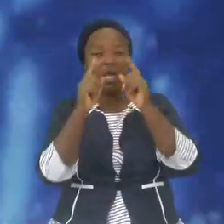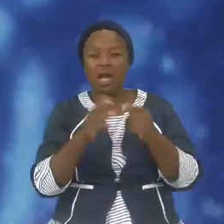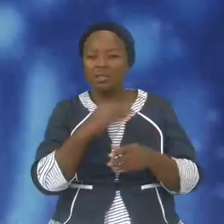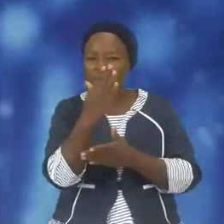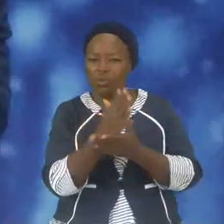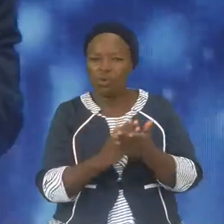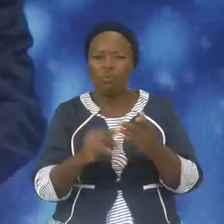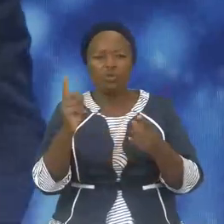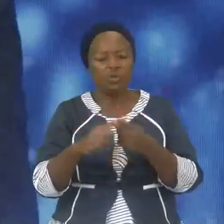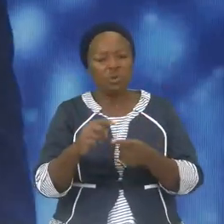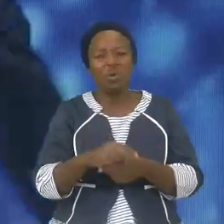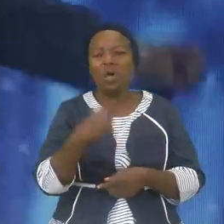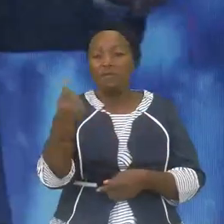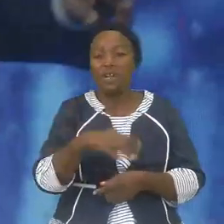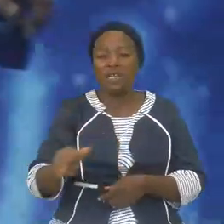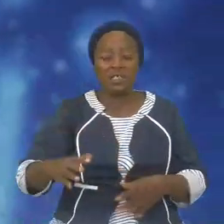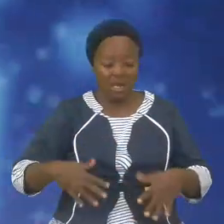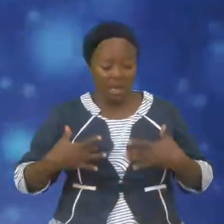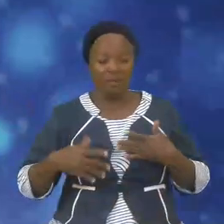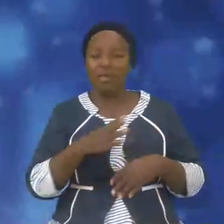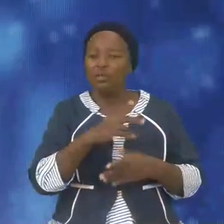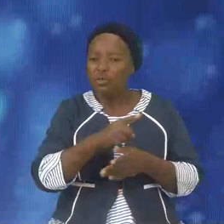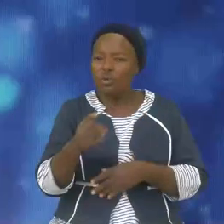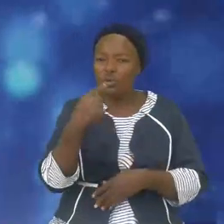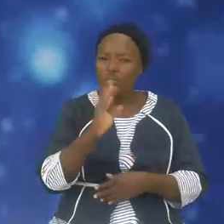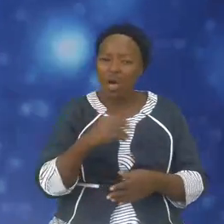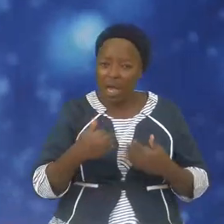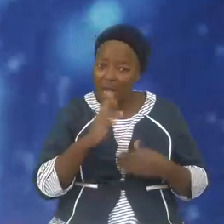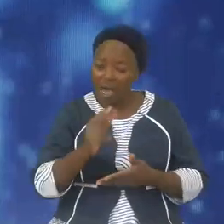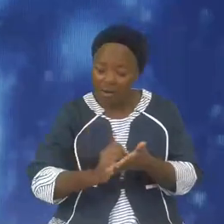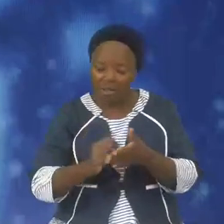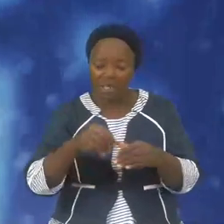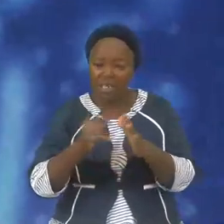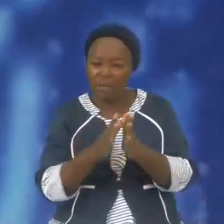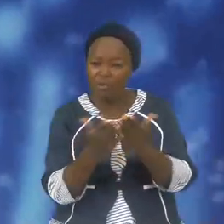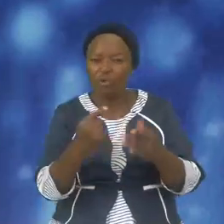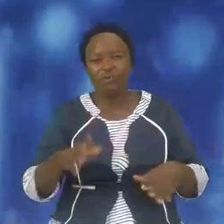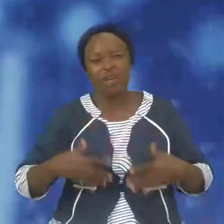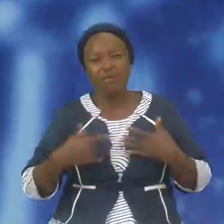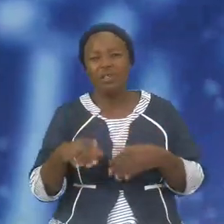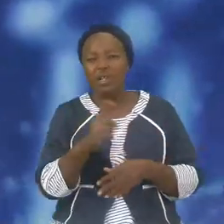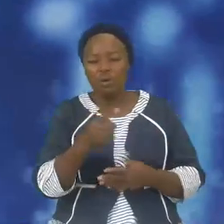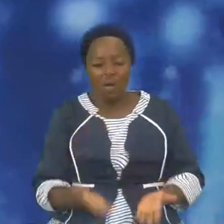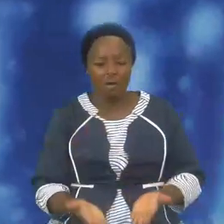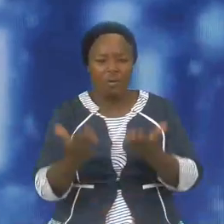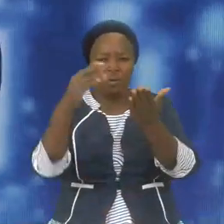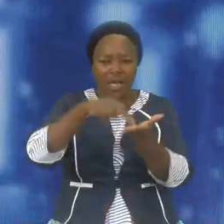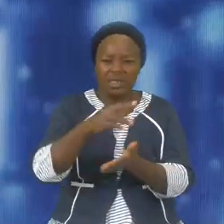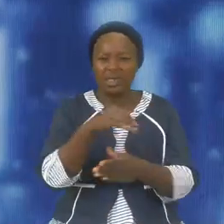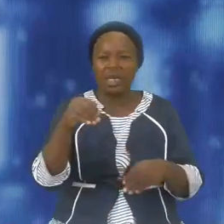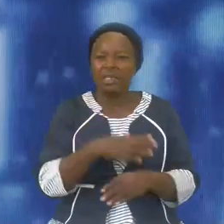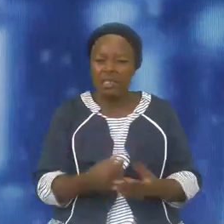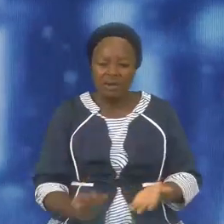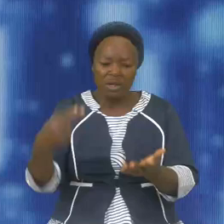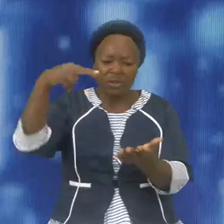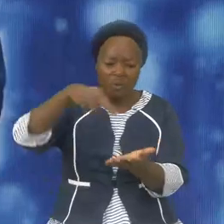l'homme, et puis ils se réveilleront les uns pour la vie éternelle. Ceux qui sont écrits dans le livre de vie, ils vont se